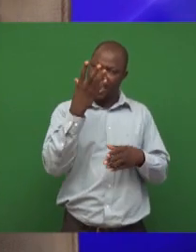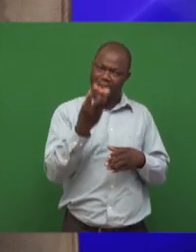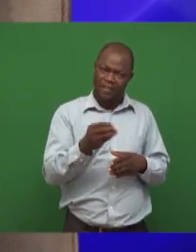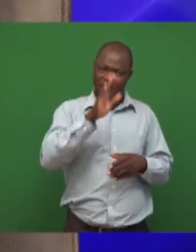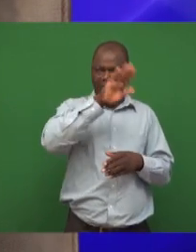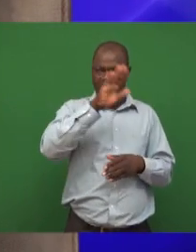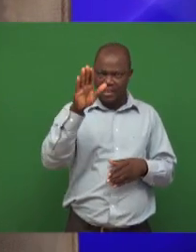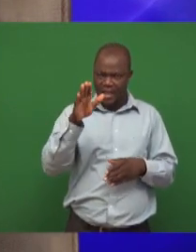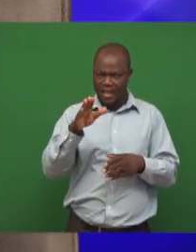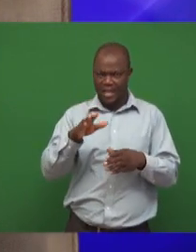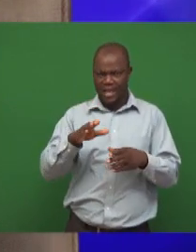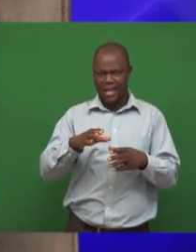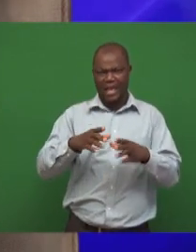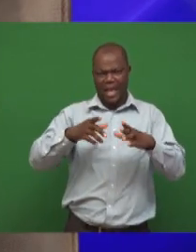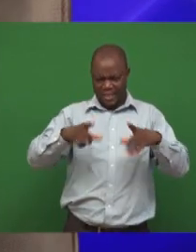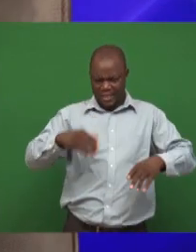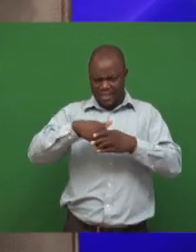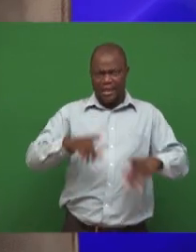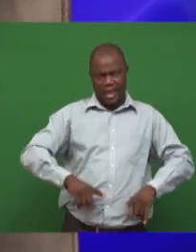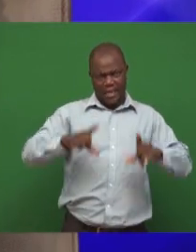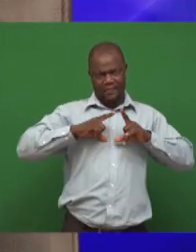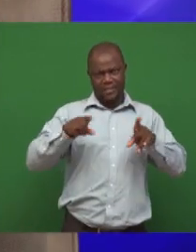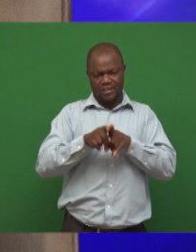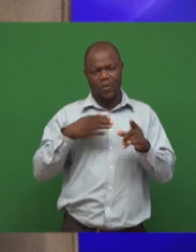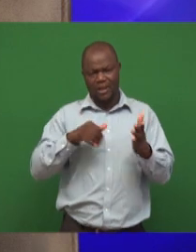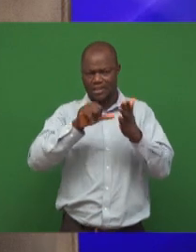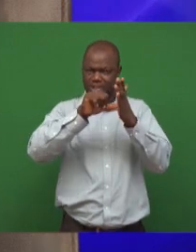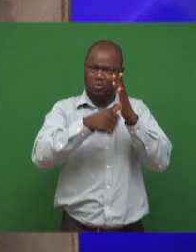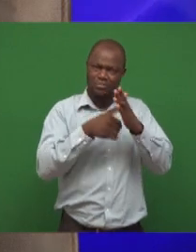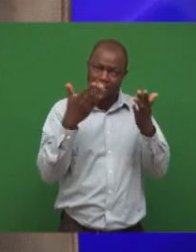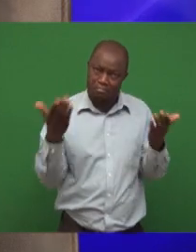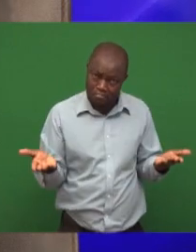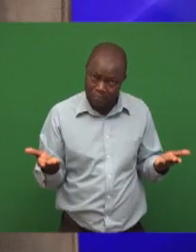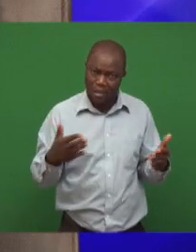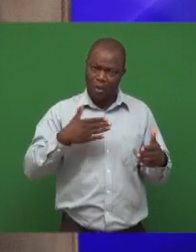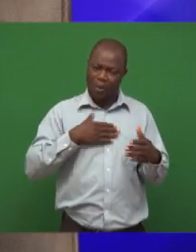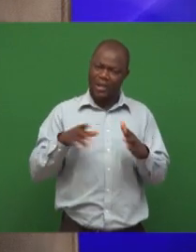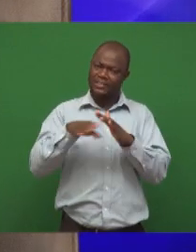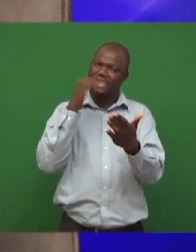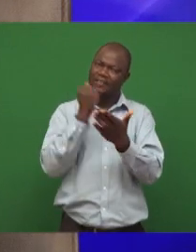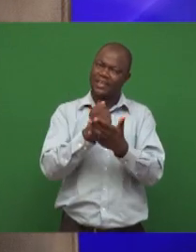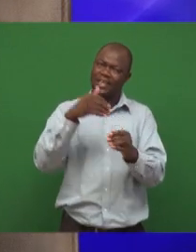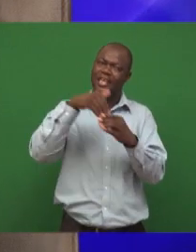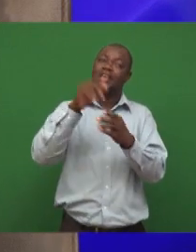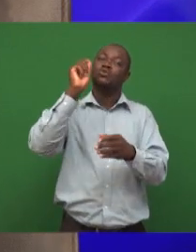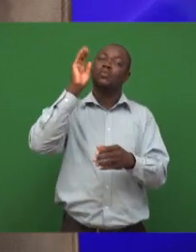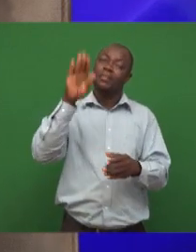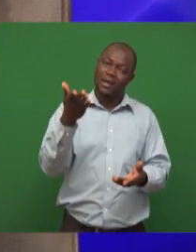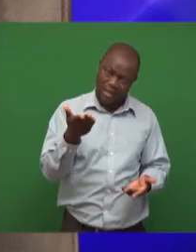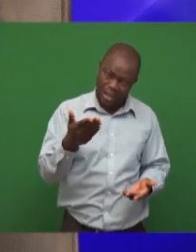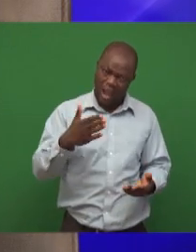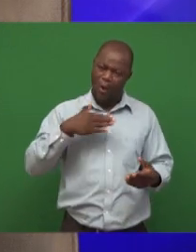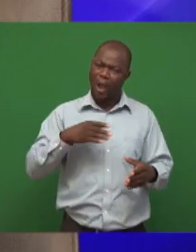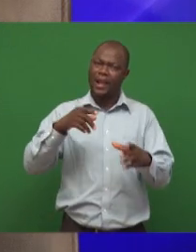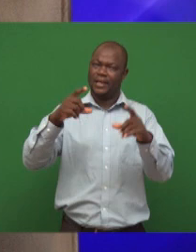magwaro akakosha mupenyu akaita sekuti kuti uzowana chitupa, kuti uzowanawo masetifiketi ekuchikoro, kuti uwane